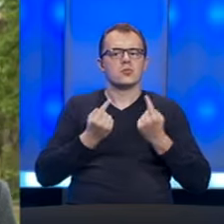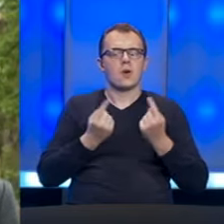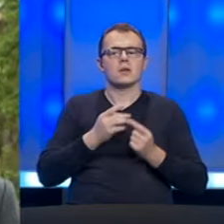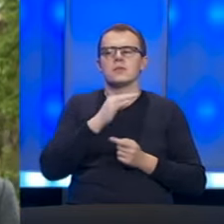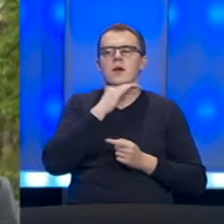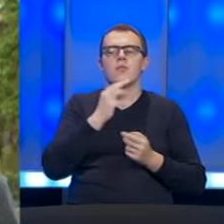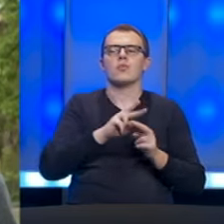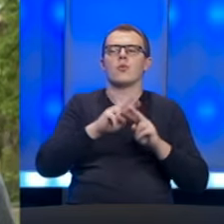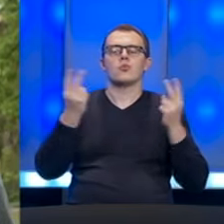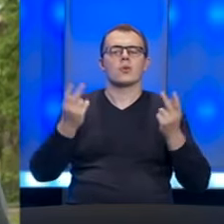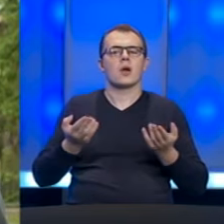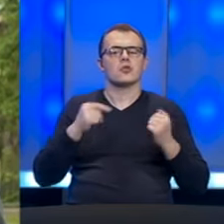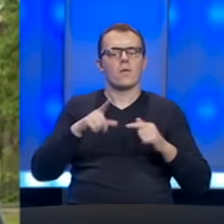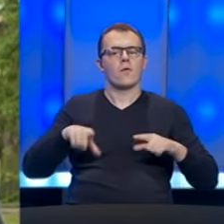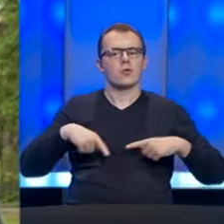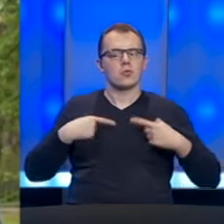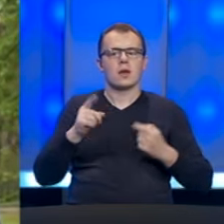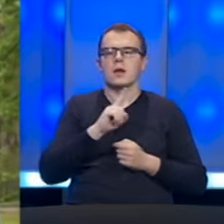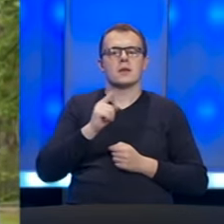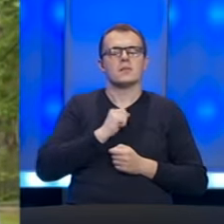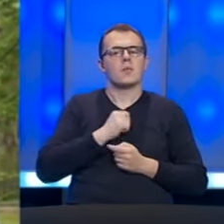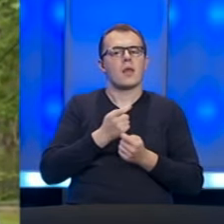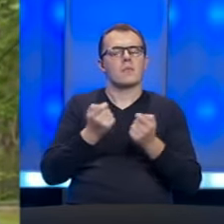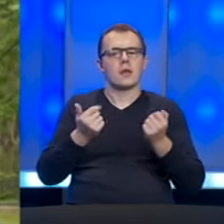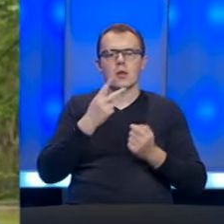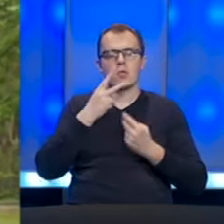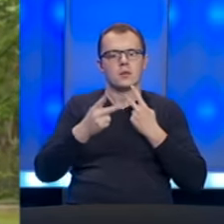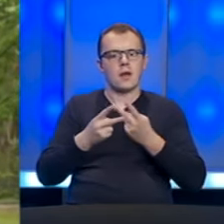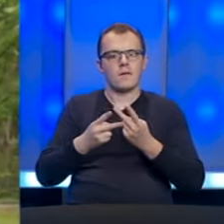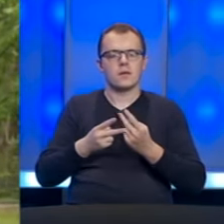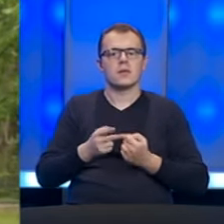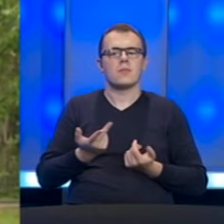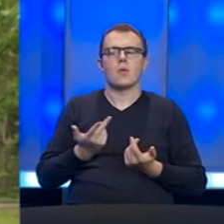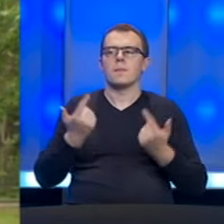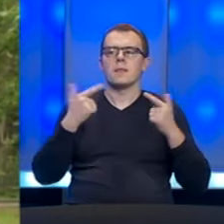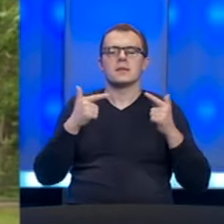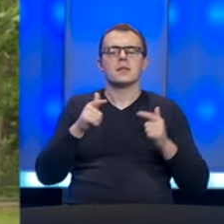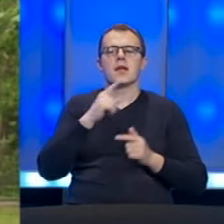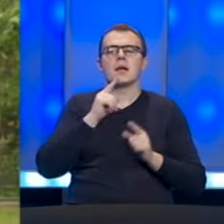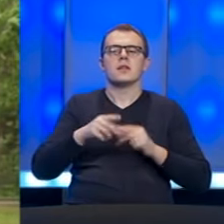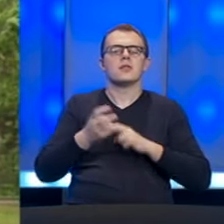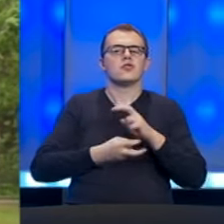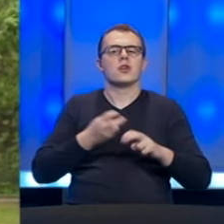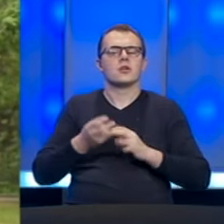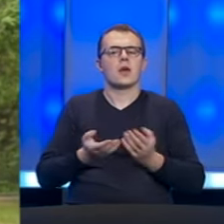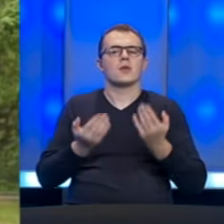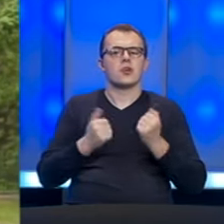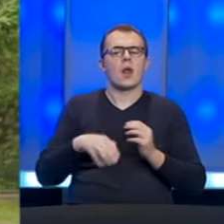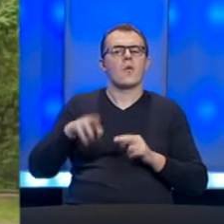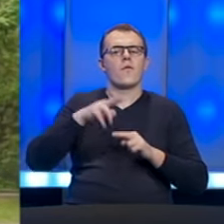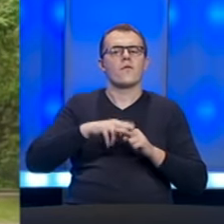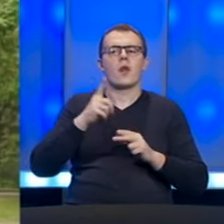potpuno drugačija. Ovog jutra nismo imali priliku da vidimo izletnike, niti šetače ovdje na Vrelu Bosne, ali i u